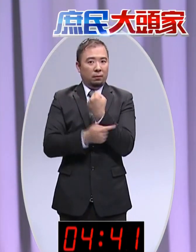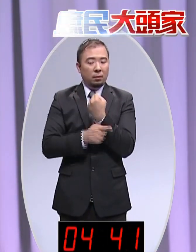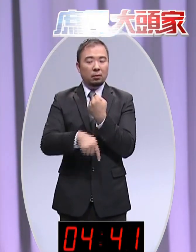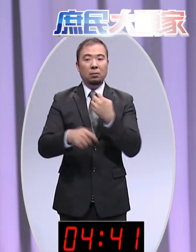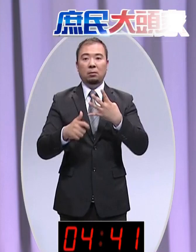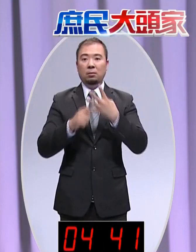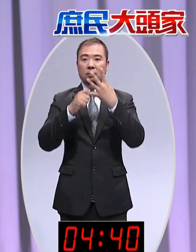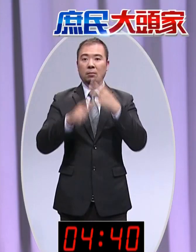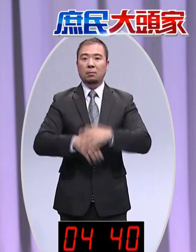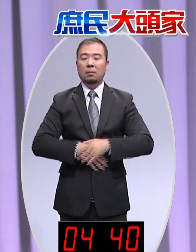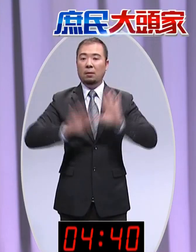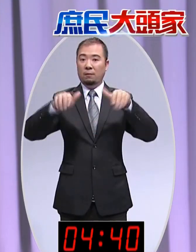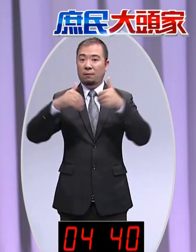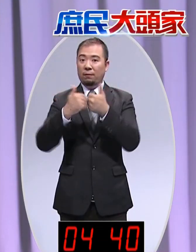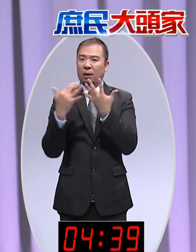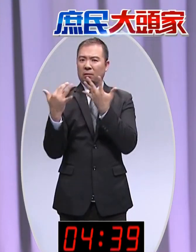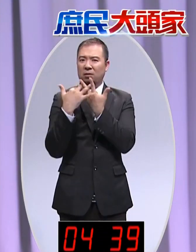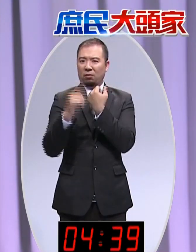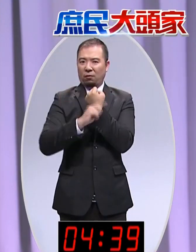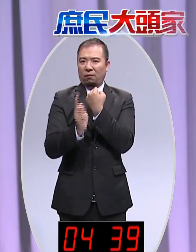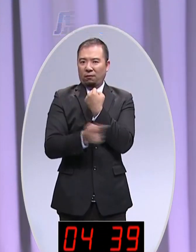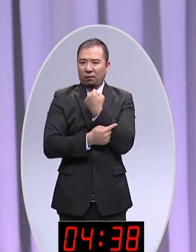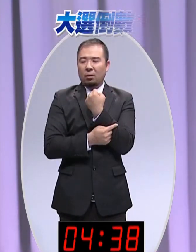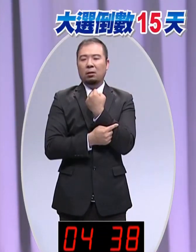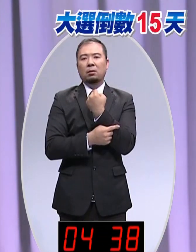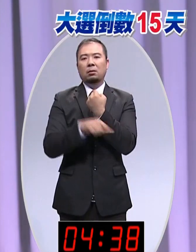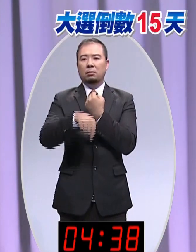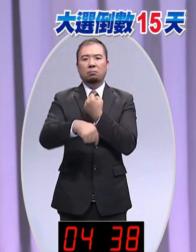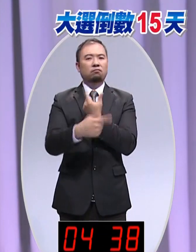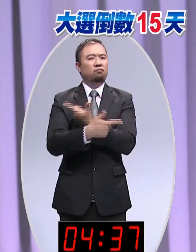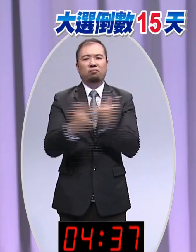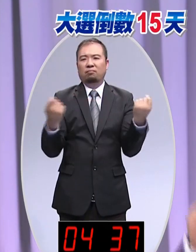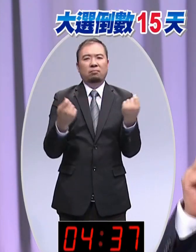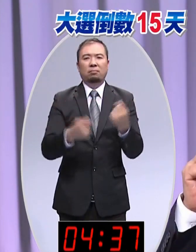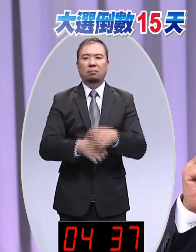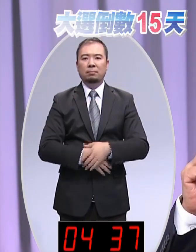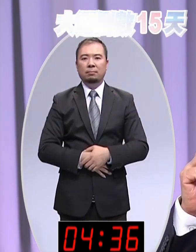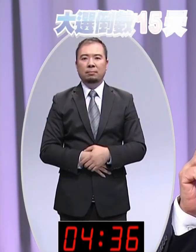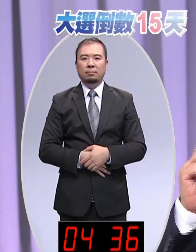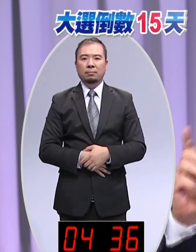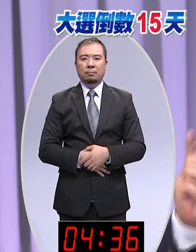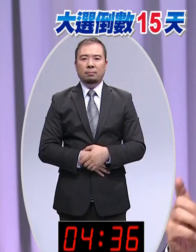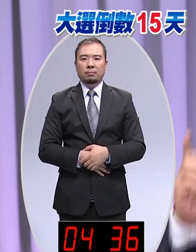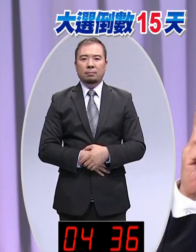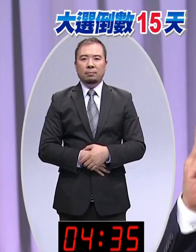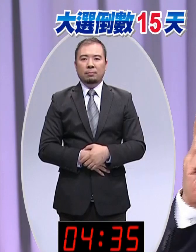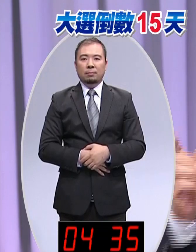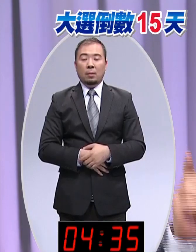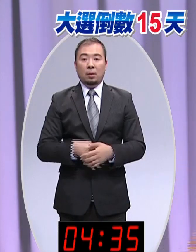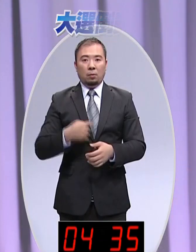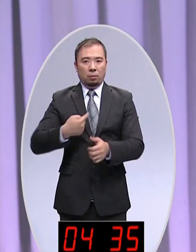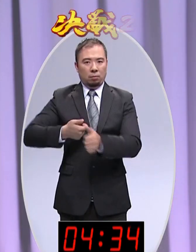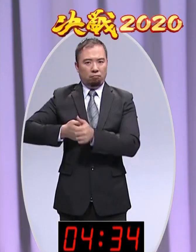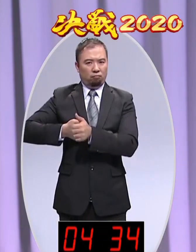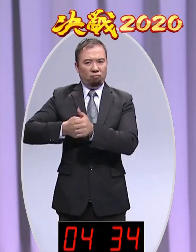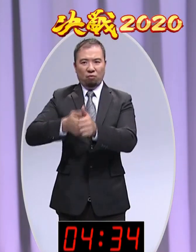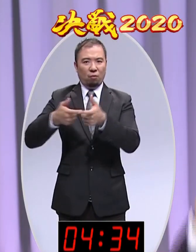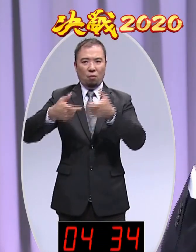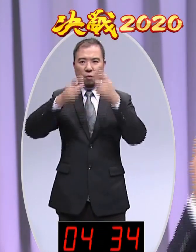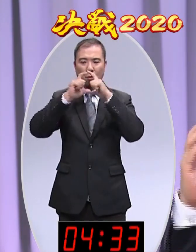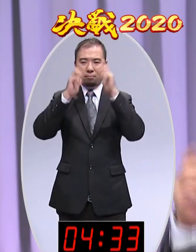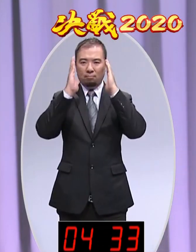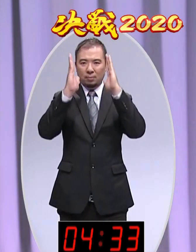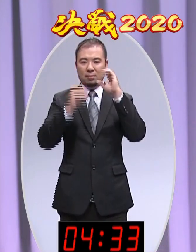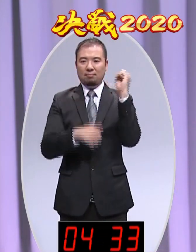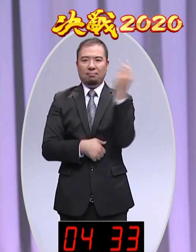到的反渗透法都一样，我要追回的三政，